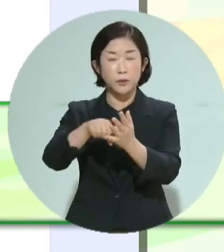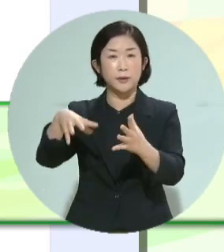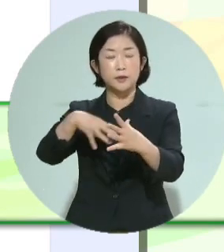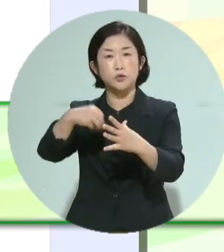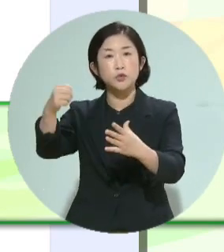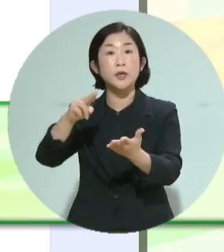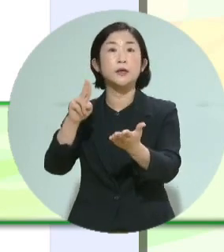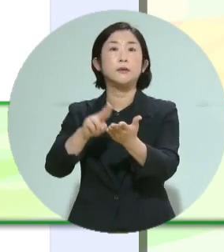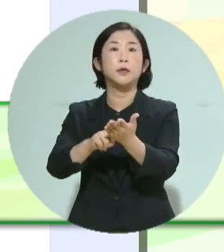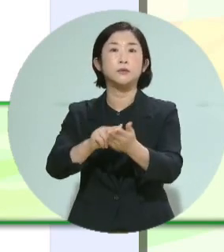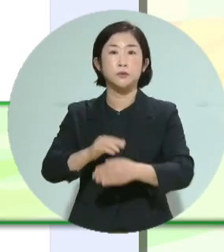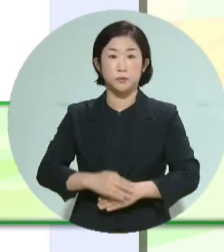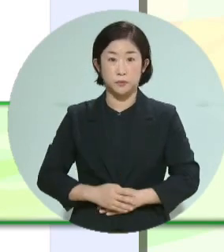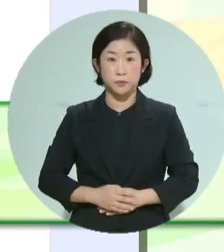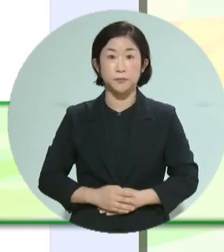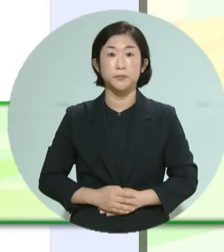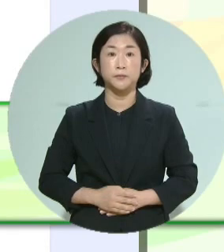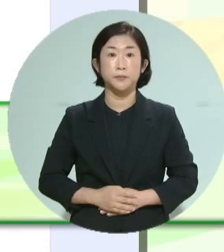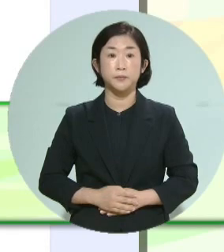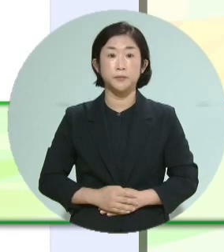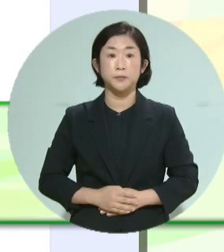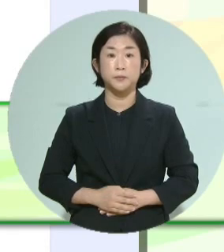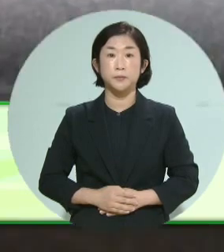になります。